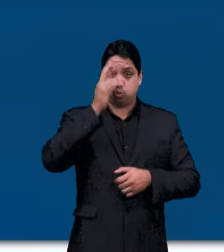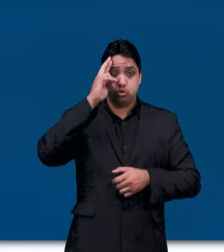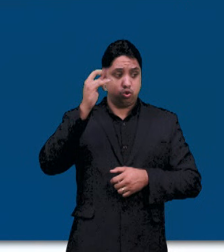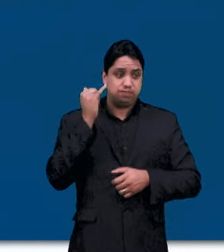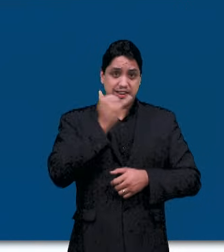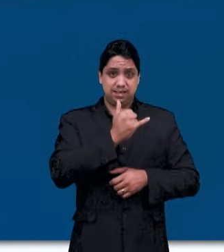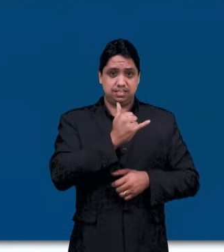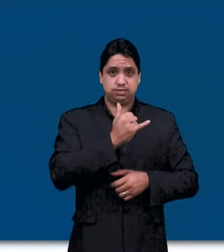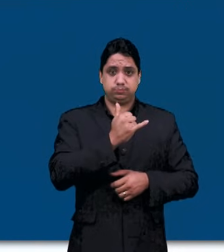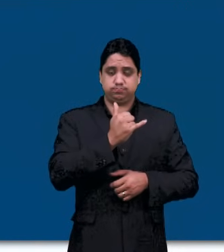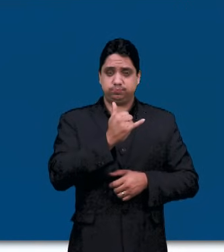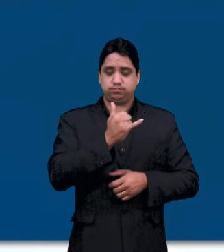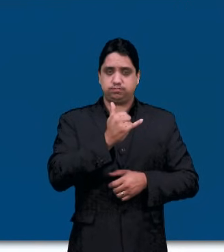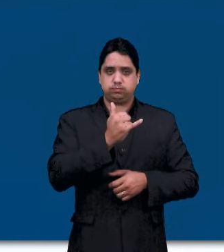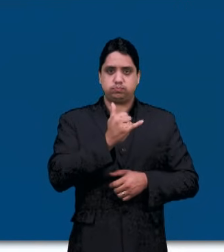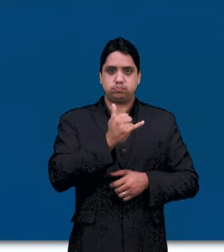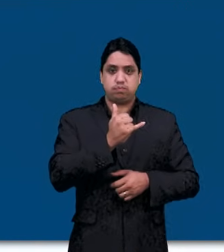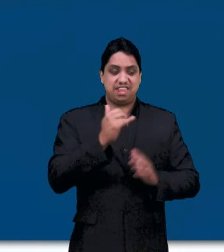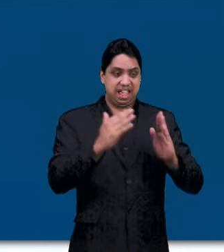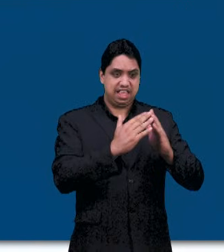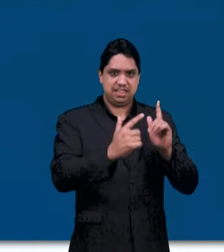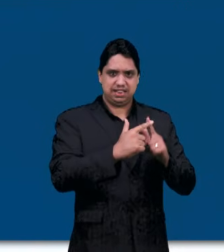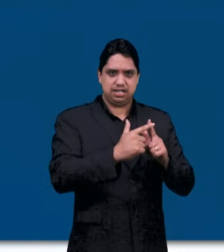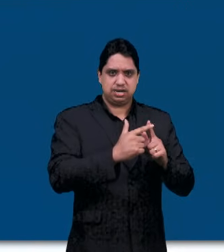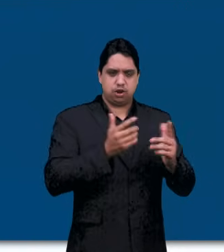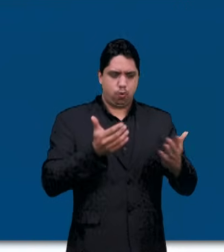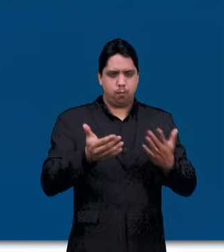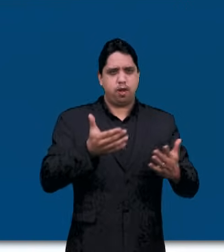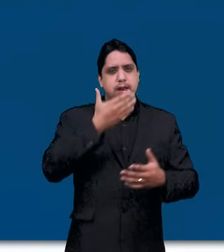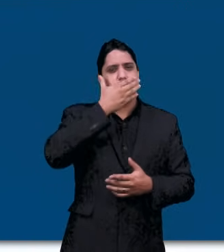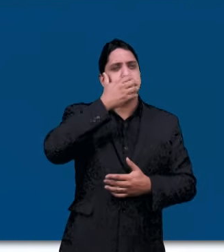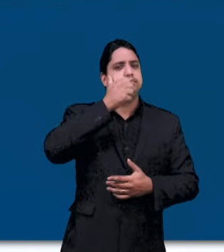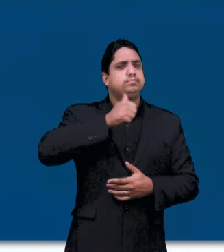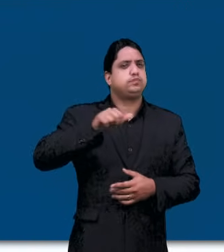parle à son Église, ma sœur,